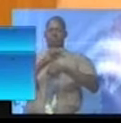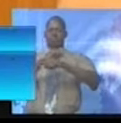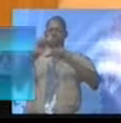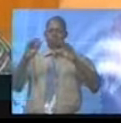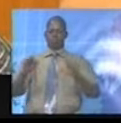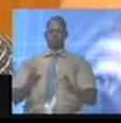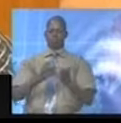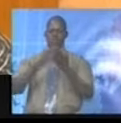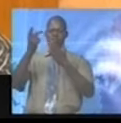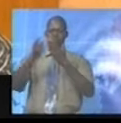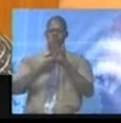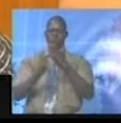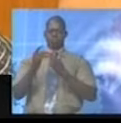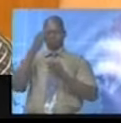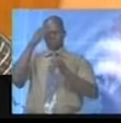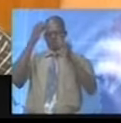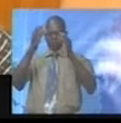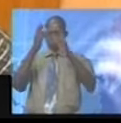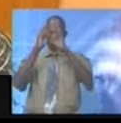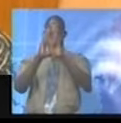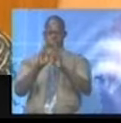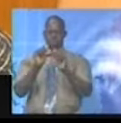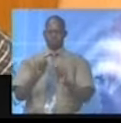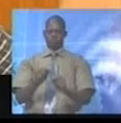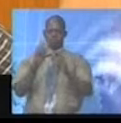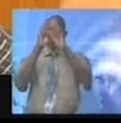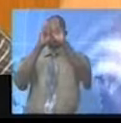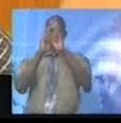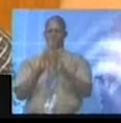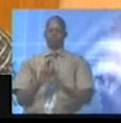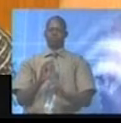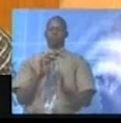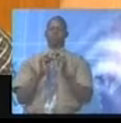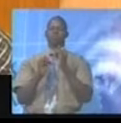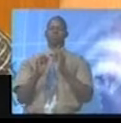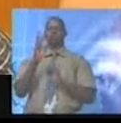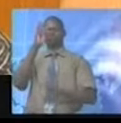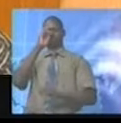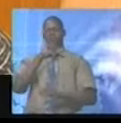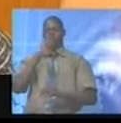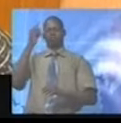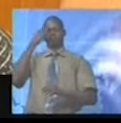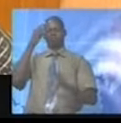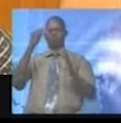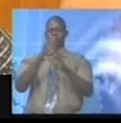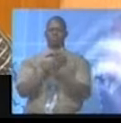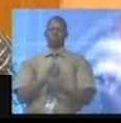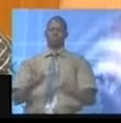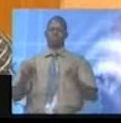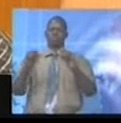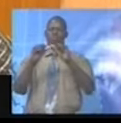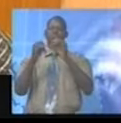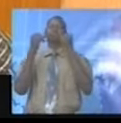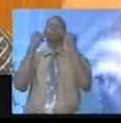cahiers des charges pour lesquels ils se sont engagés à respecter, qu'ils puissent les respecter. Et s'ils ne les respectent pas, que le gouvernement prenne des mesures et surtout